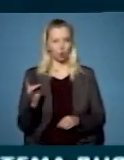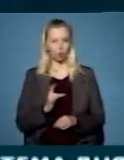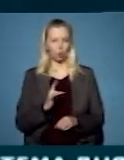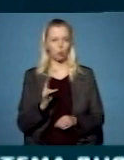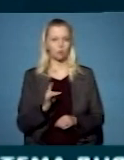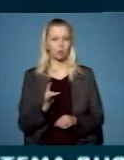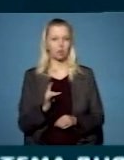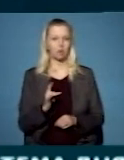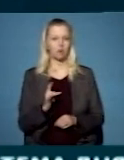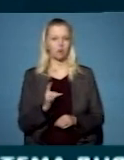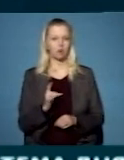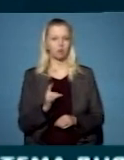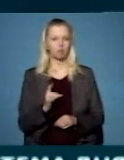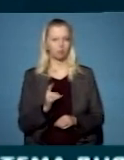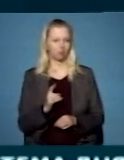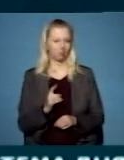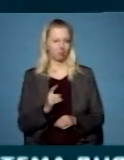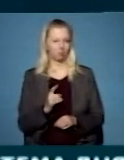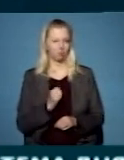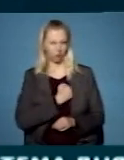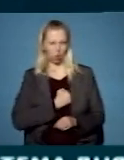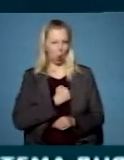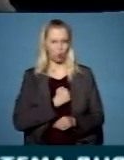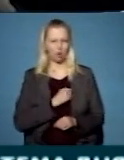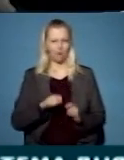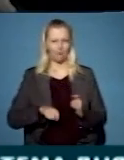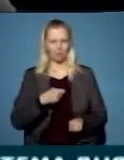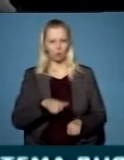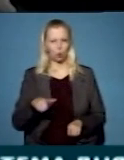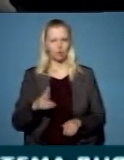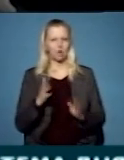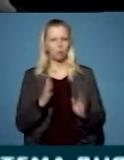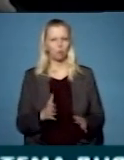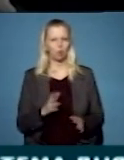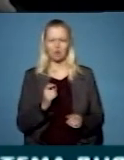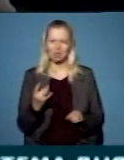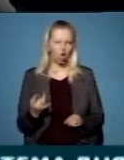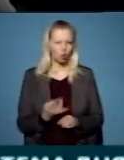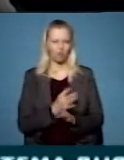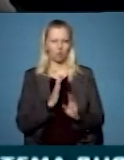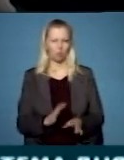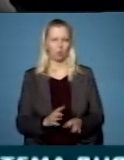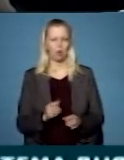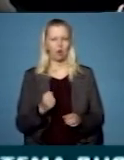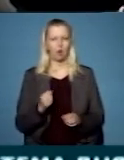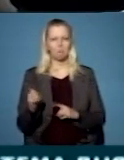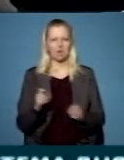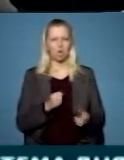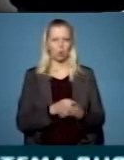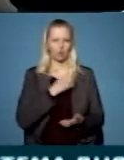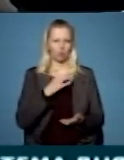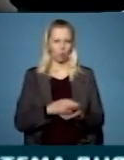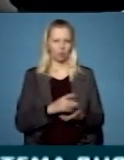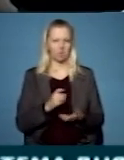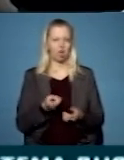щодо злісних, скажімо, порушників, яких будуть неодноразово притягувати до